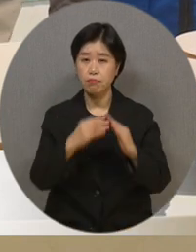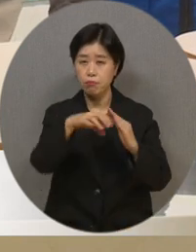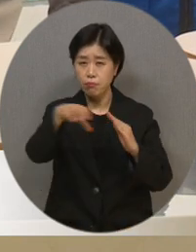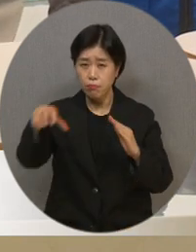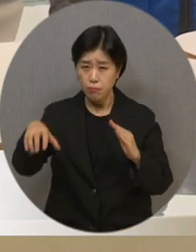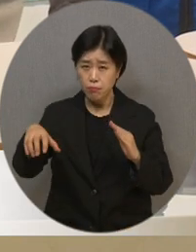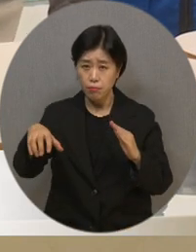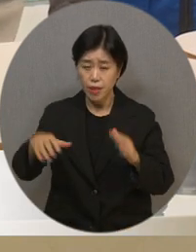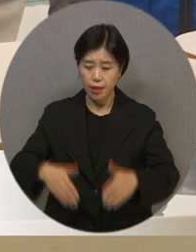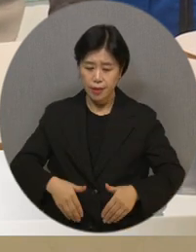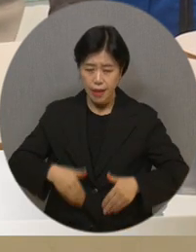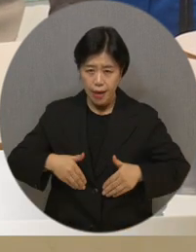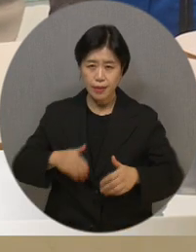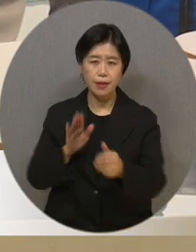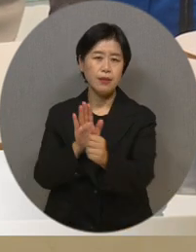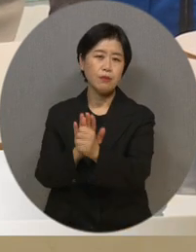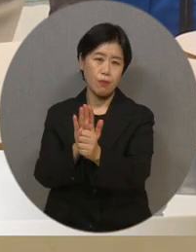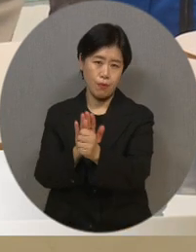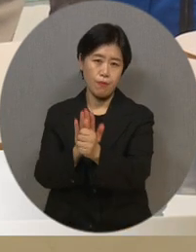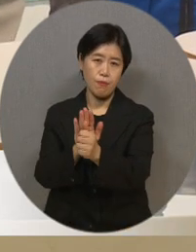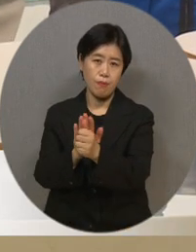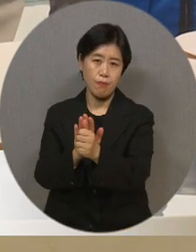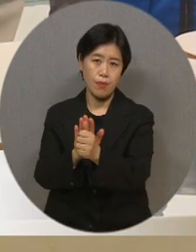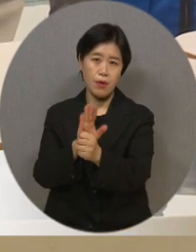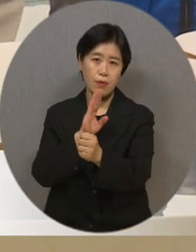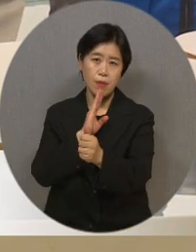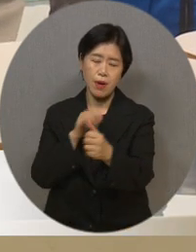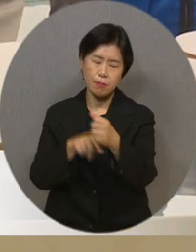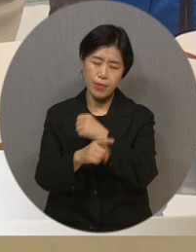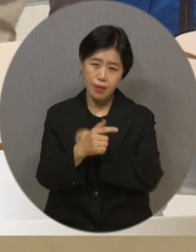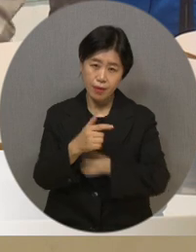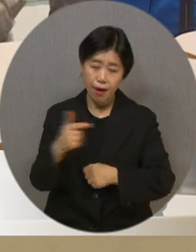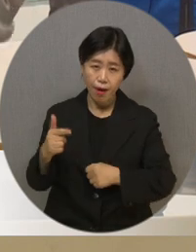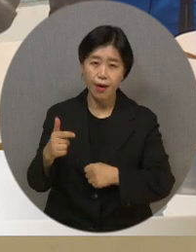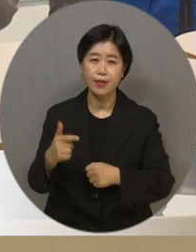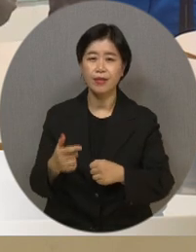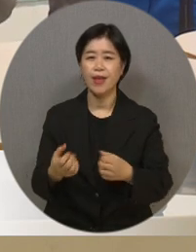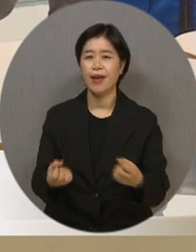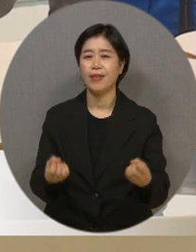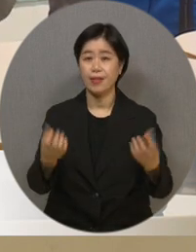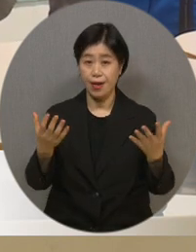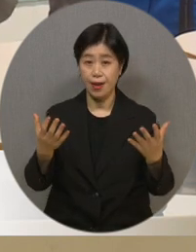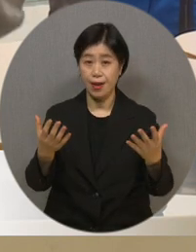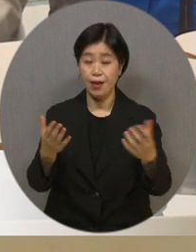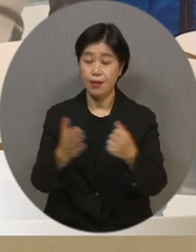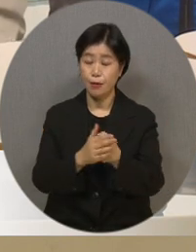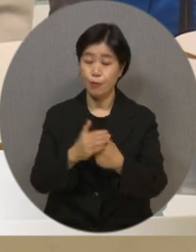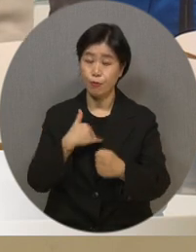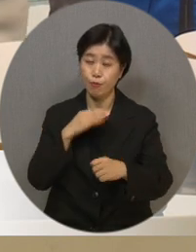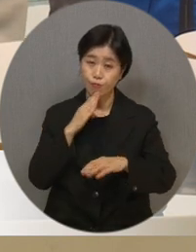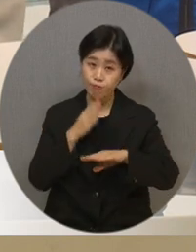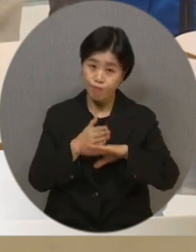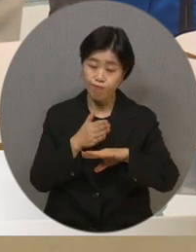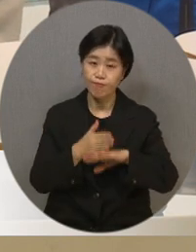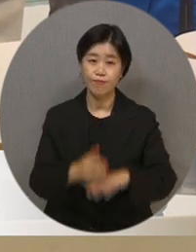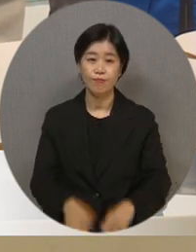손길을 내미는 이런 뜻깊은 행사를 해주고 있어서 감사드리고요.